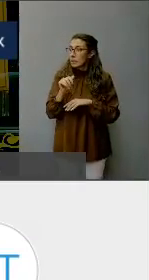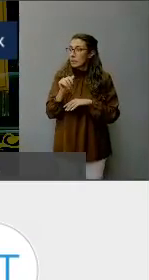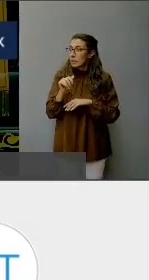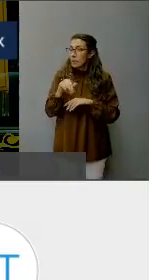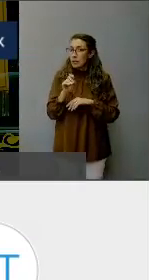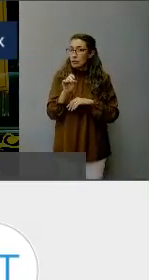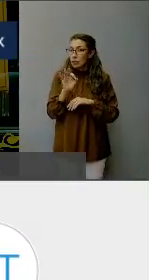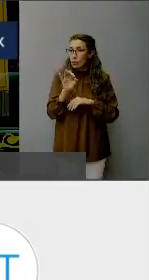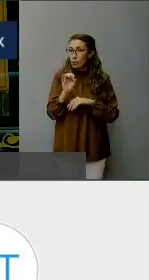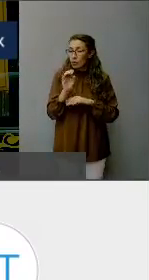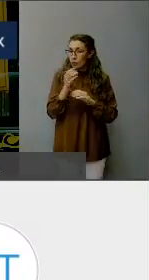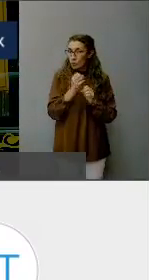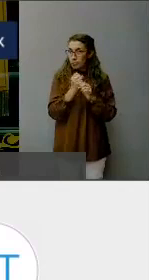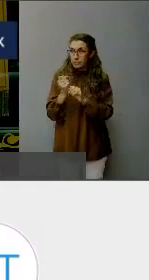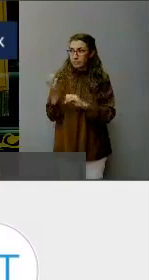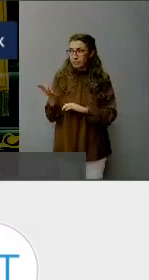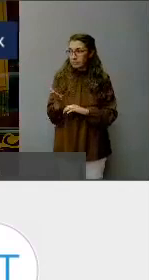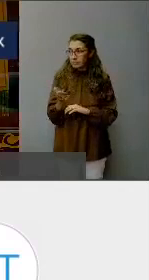loughner prego